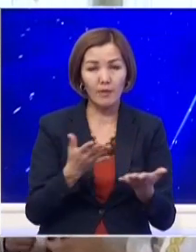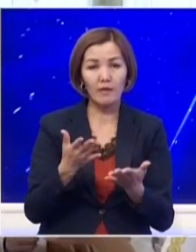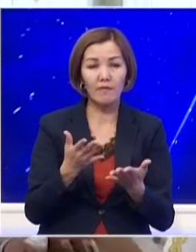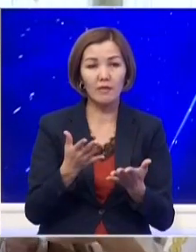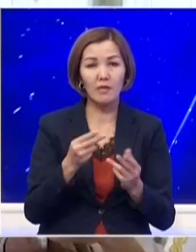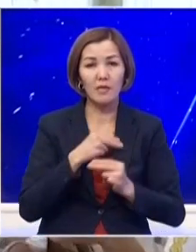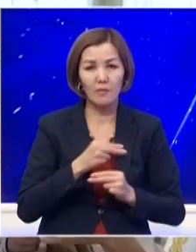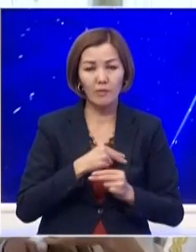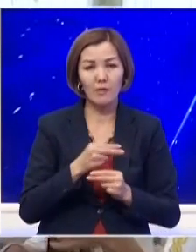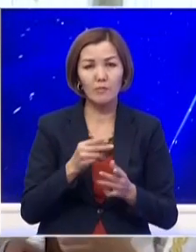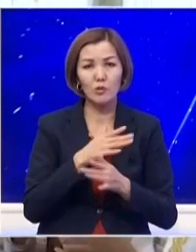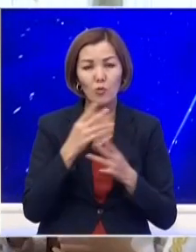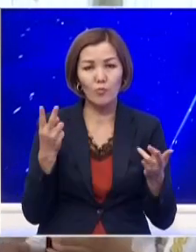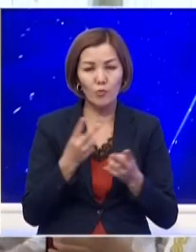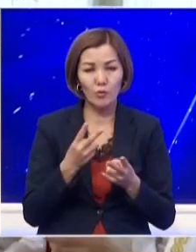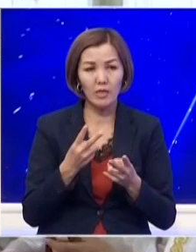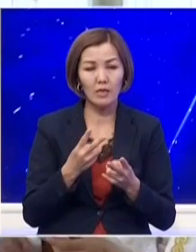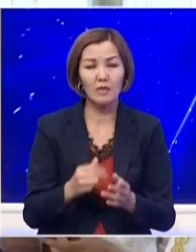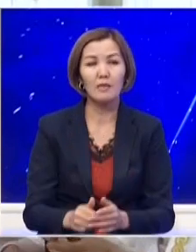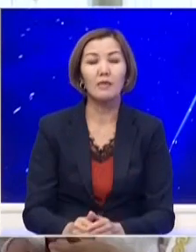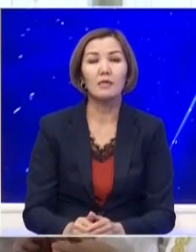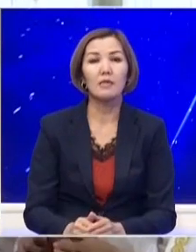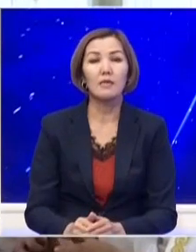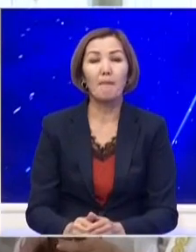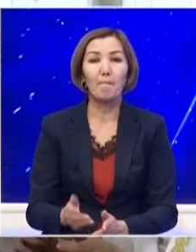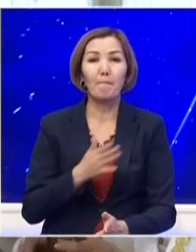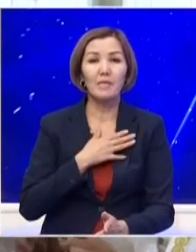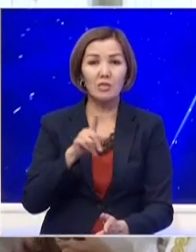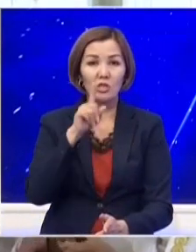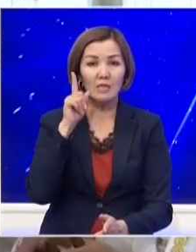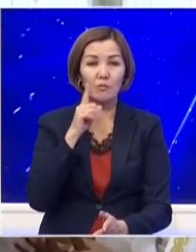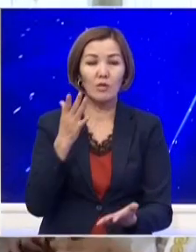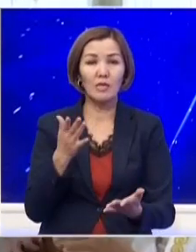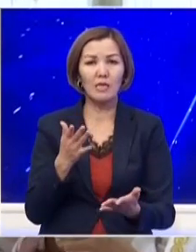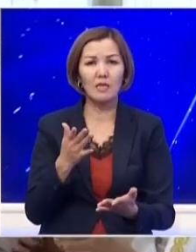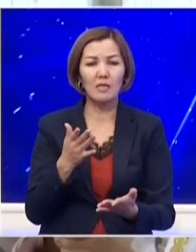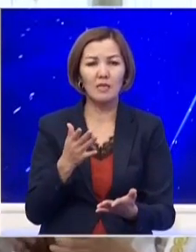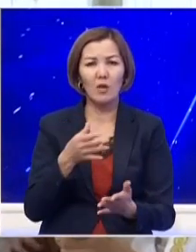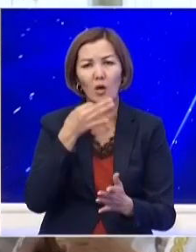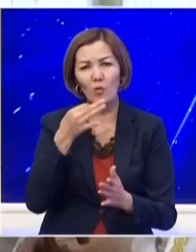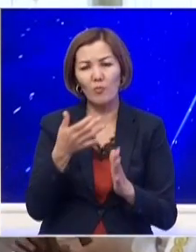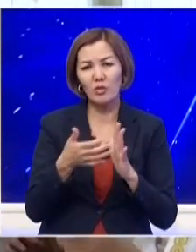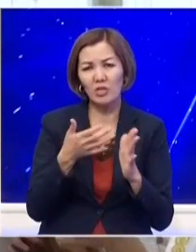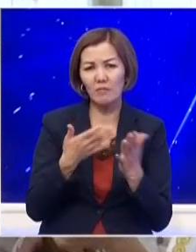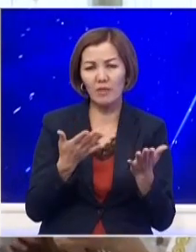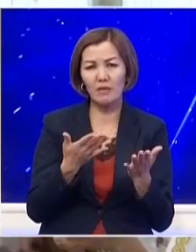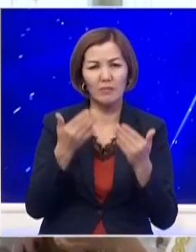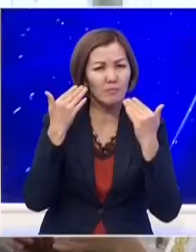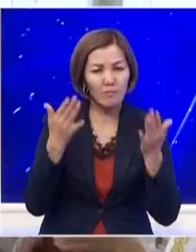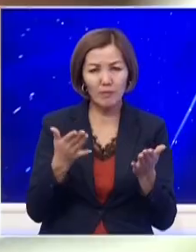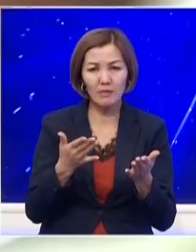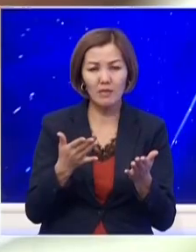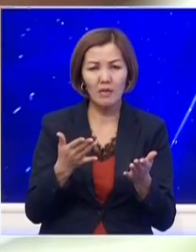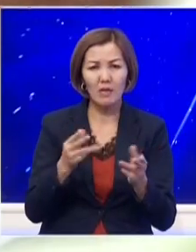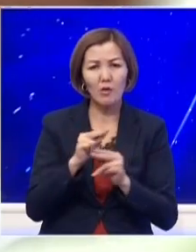көп. Біз жас болғаннан кейін көп қалай айтсам болады, көп жұмыстарды біз білмейміз домбырда. Қалай беру